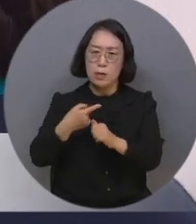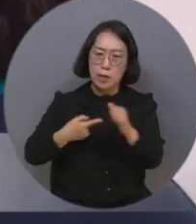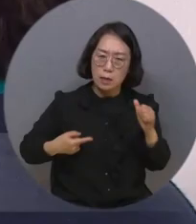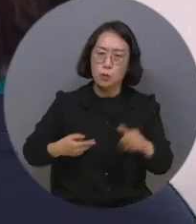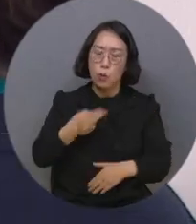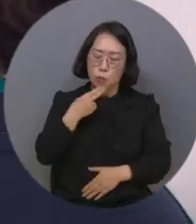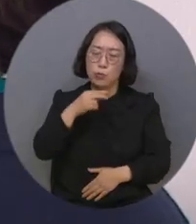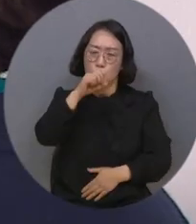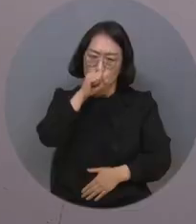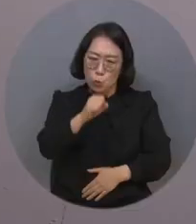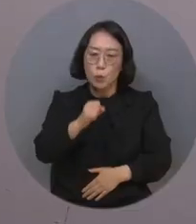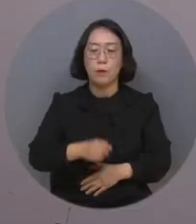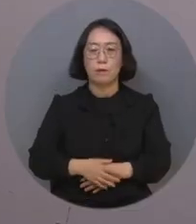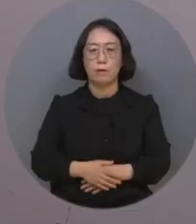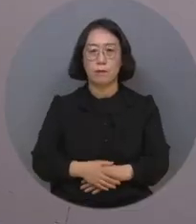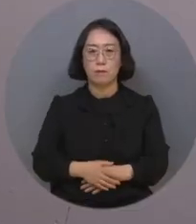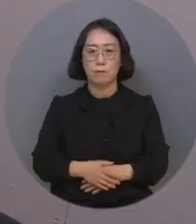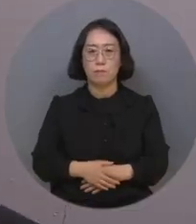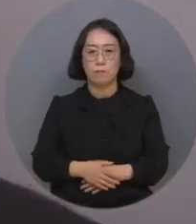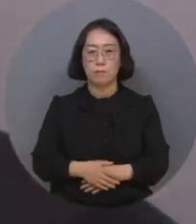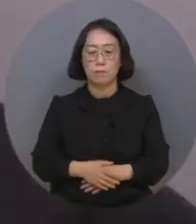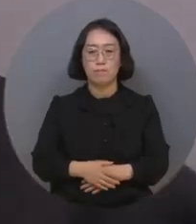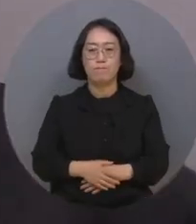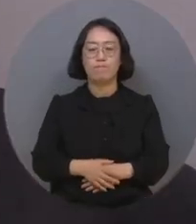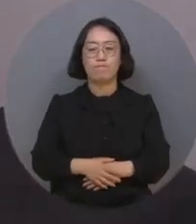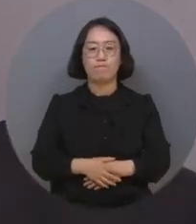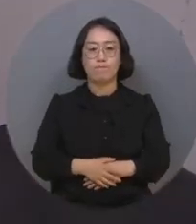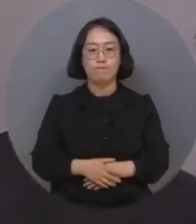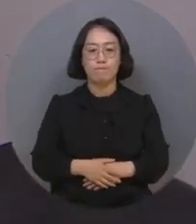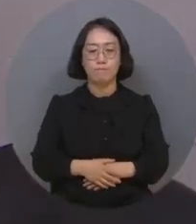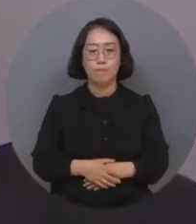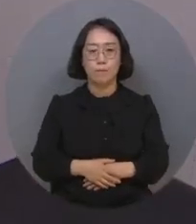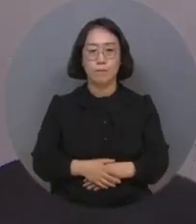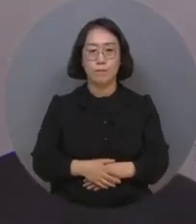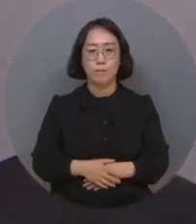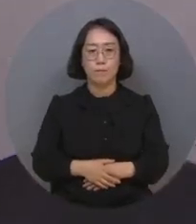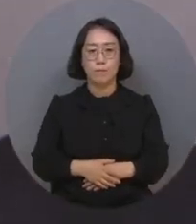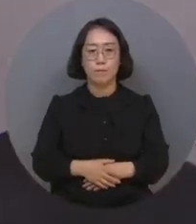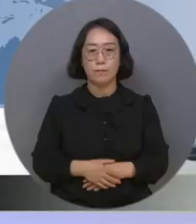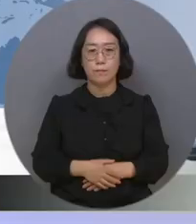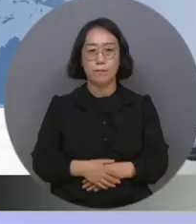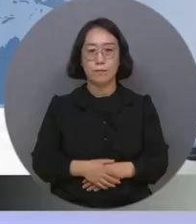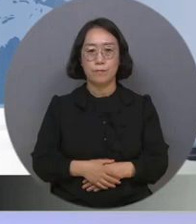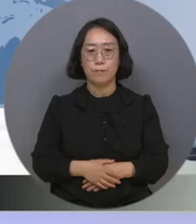다쳤으면 좋겠어요. 복지TV 뉴스 박신용입니다.